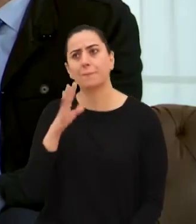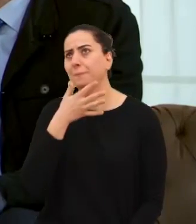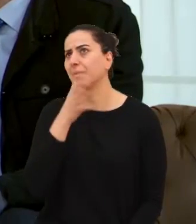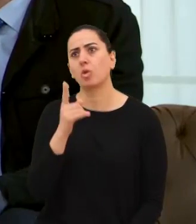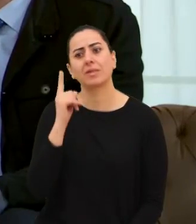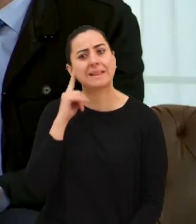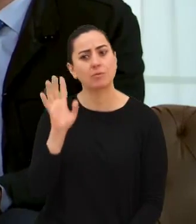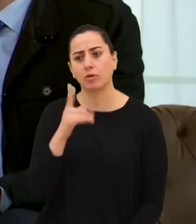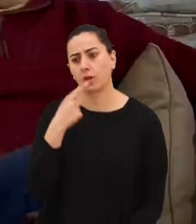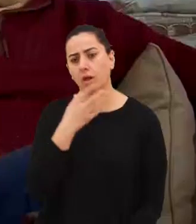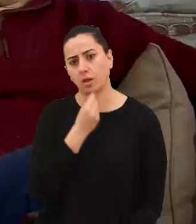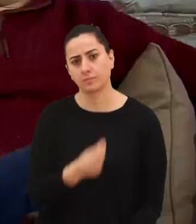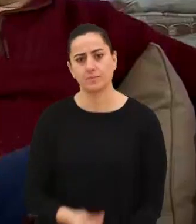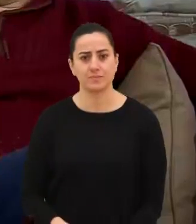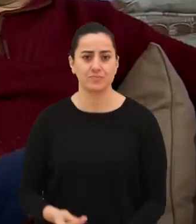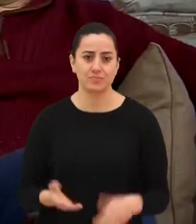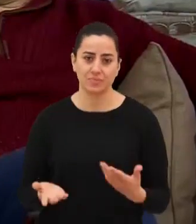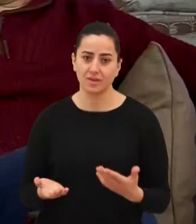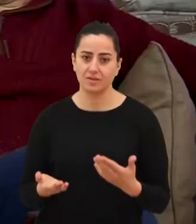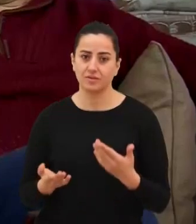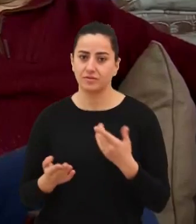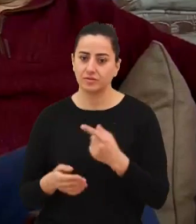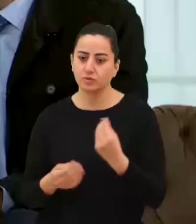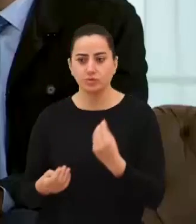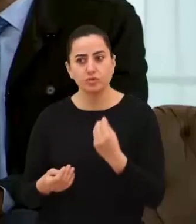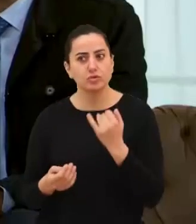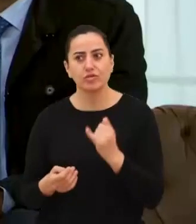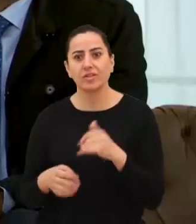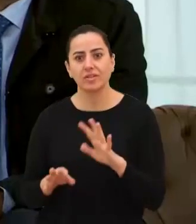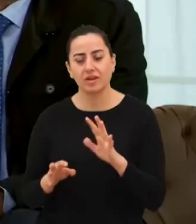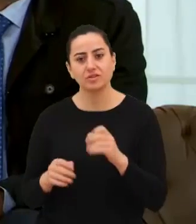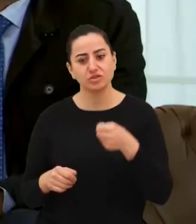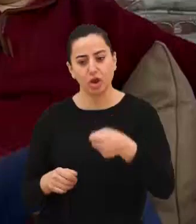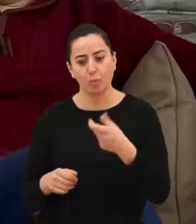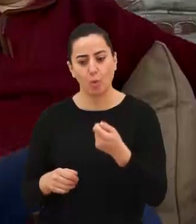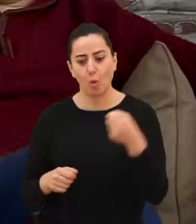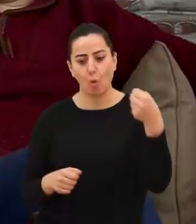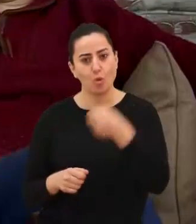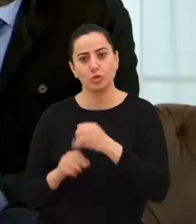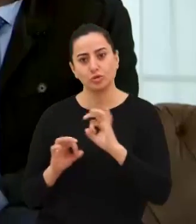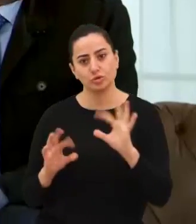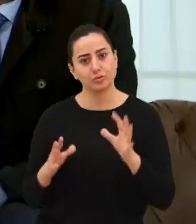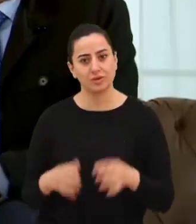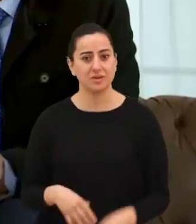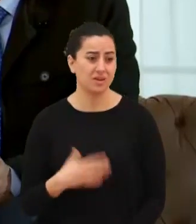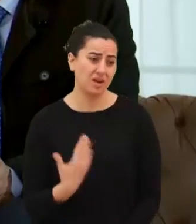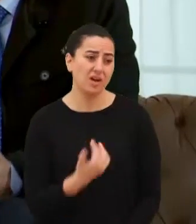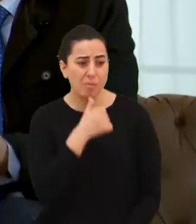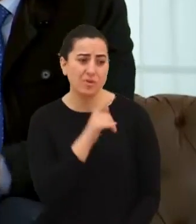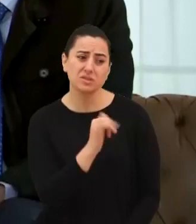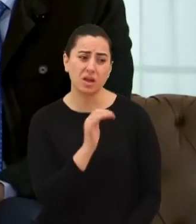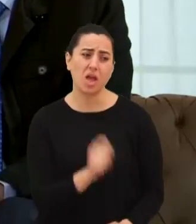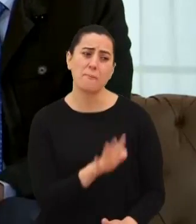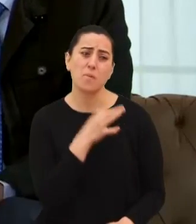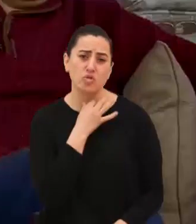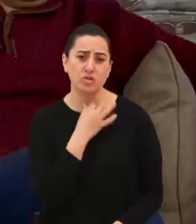bilmeden, dinlemeden. Yani aslında işte fena bir şanssızlık değil yani. Bir çanta dolusu parayla gelmiş. Ha baba, bir de sen başla. Baba yapma